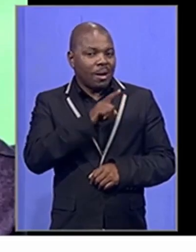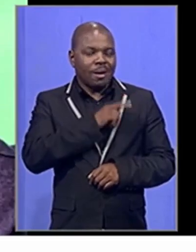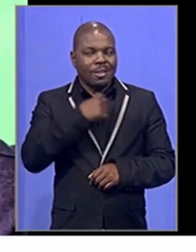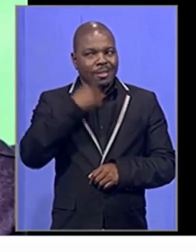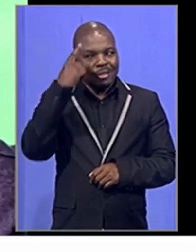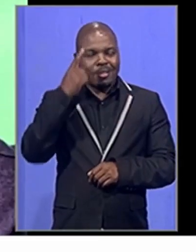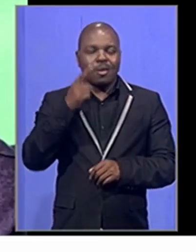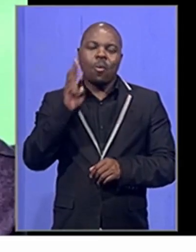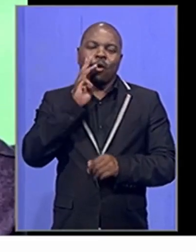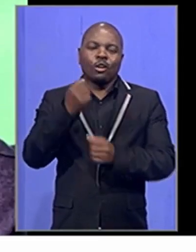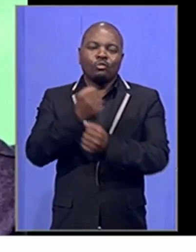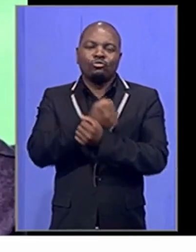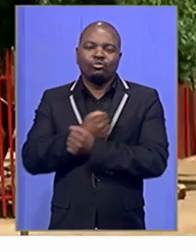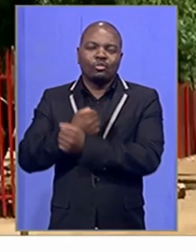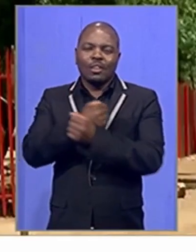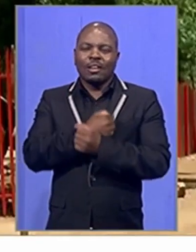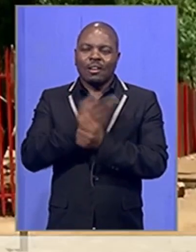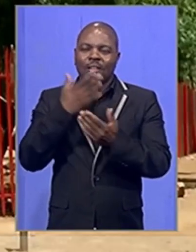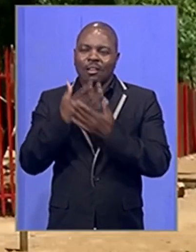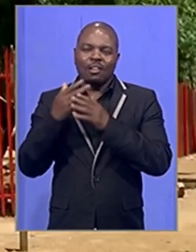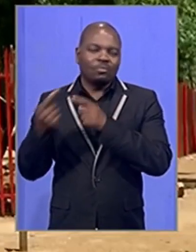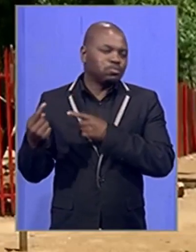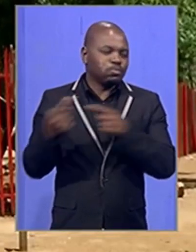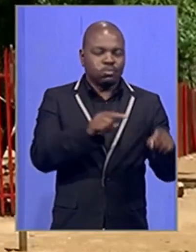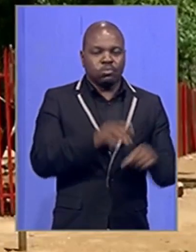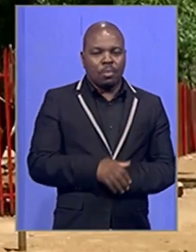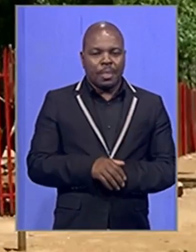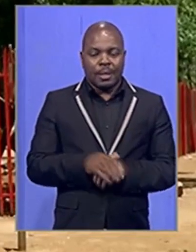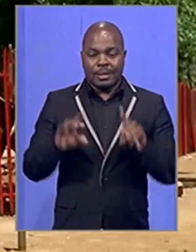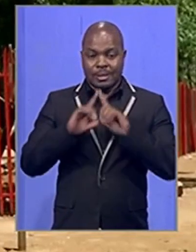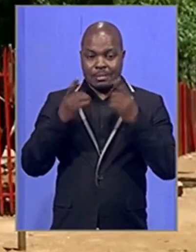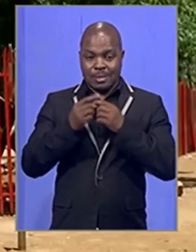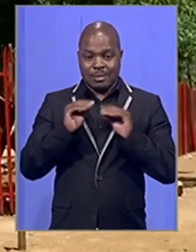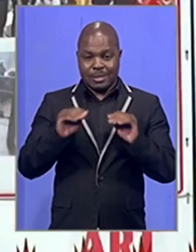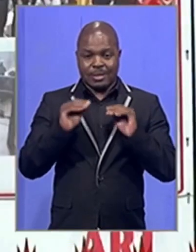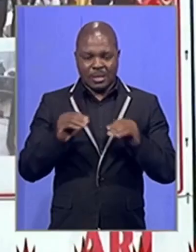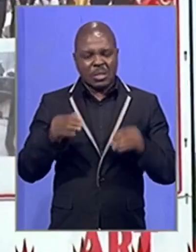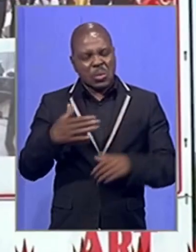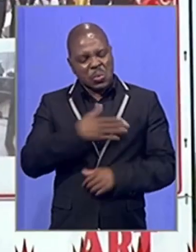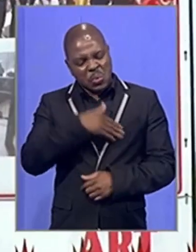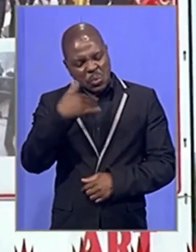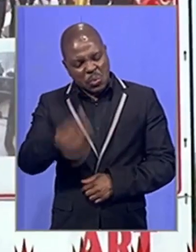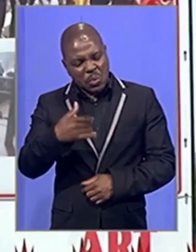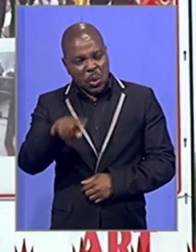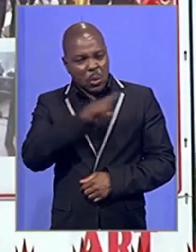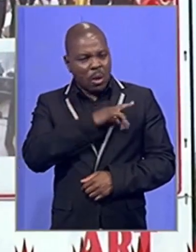tankering ko Ramotshelemoilo. Ga ba gare lefapha la thuto mo porofenseng la re le utlwisiwa botlhoko ke gore